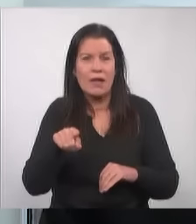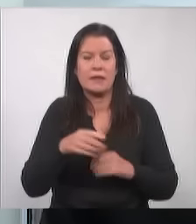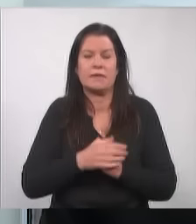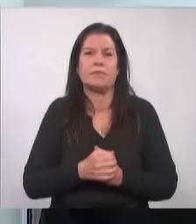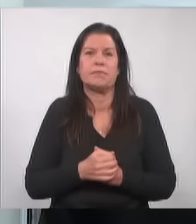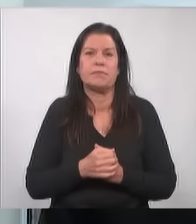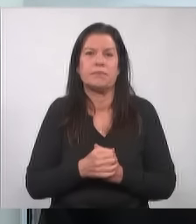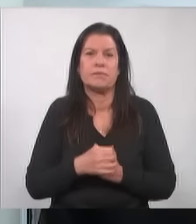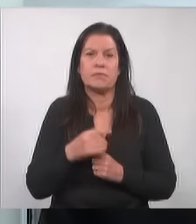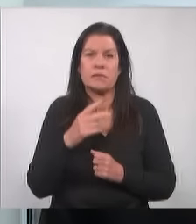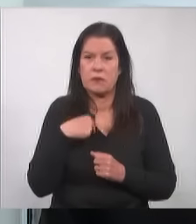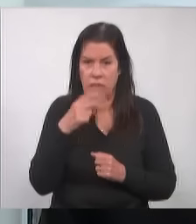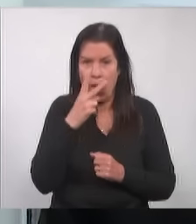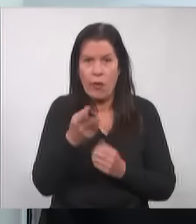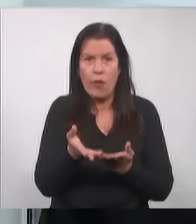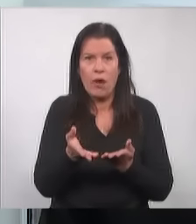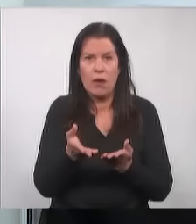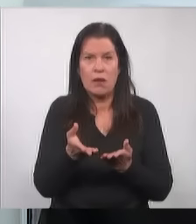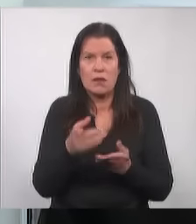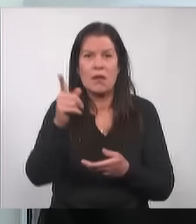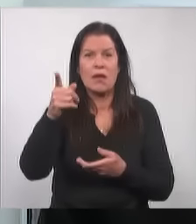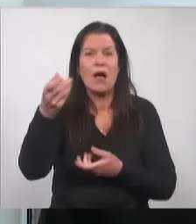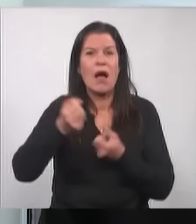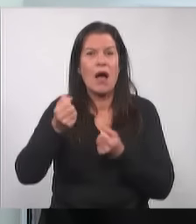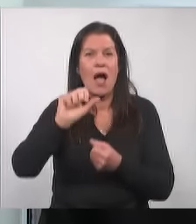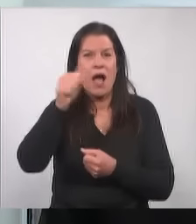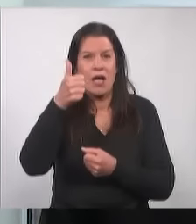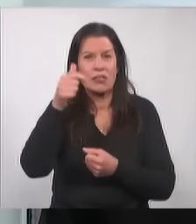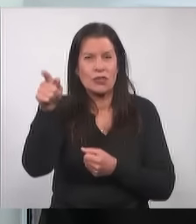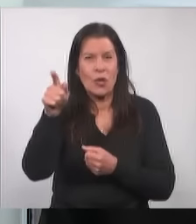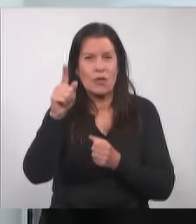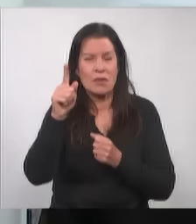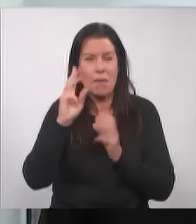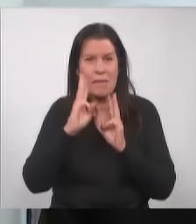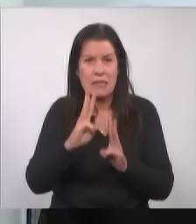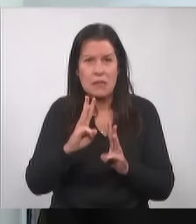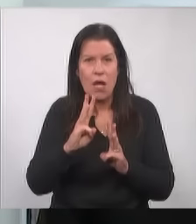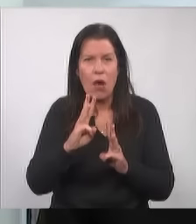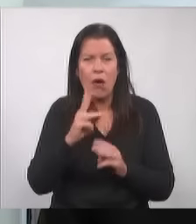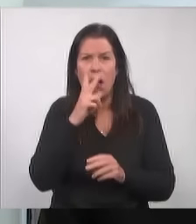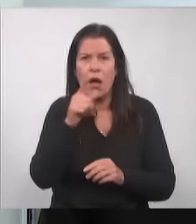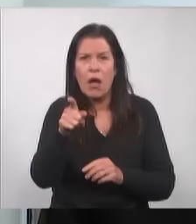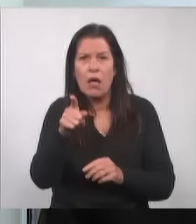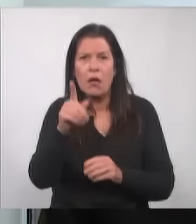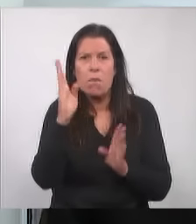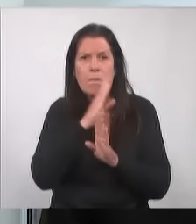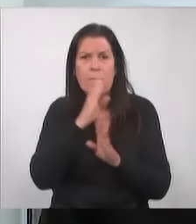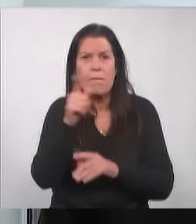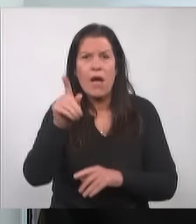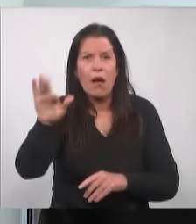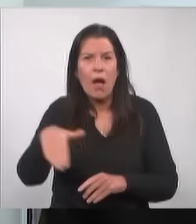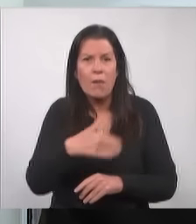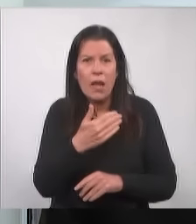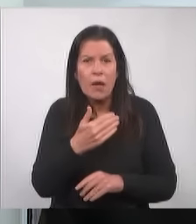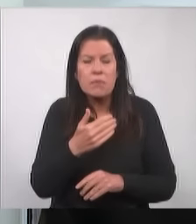ורואים, מתחילים לראות את הטנדר הראשון בעצם בסדרות, שכנראה מדובר על חדירה של מחבלים, ומתחילים,